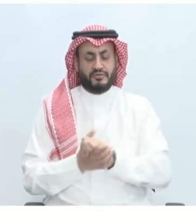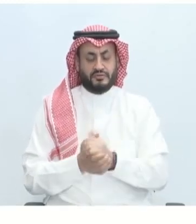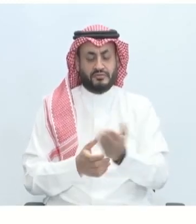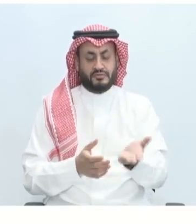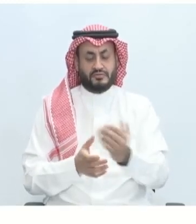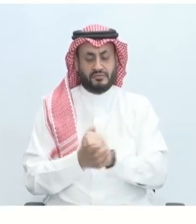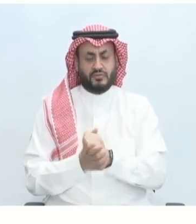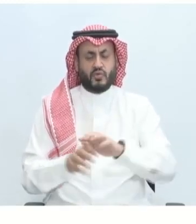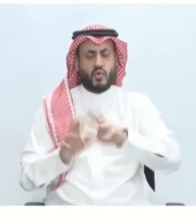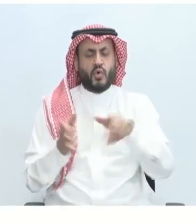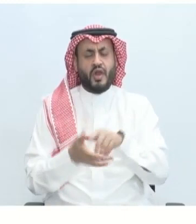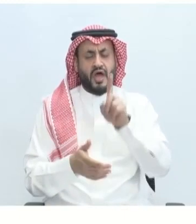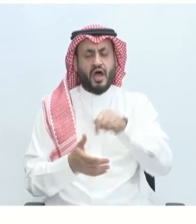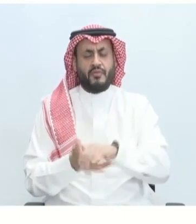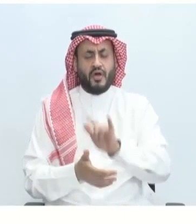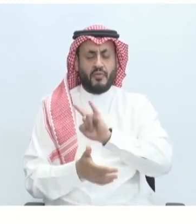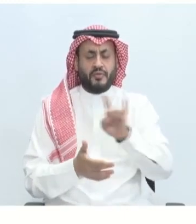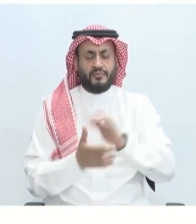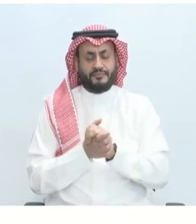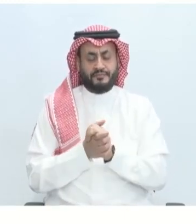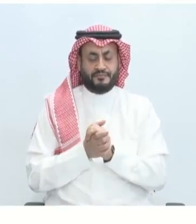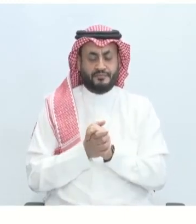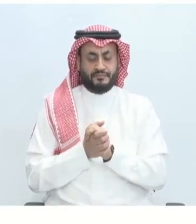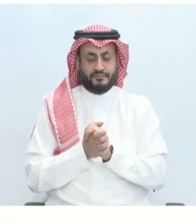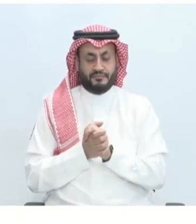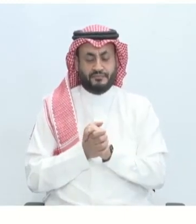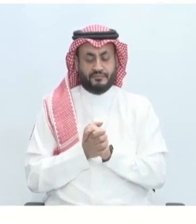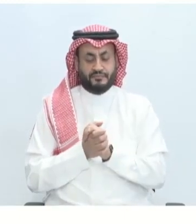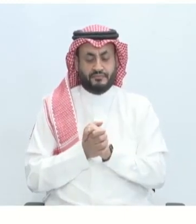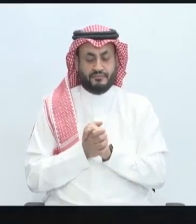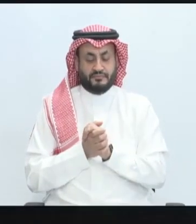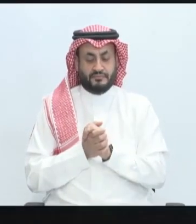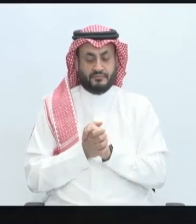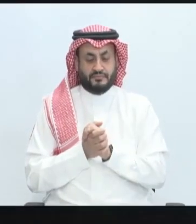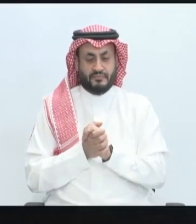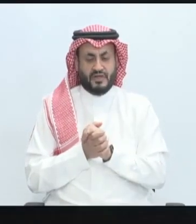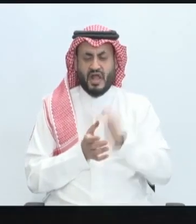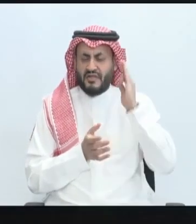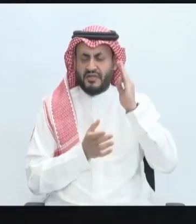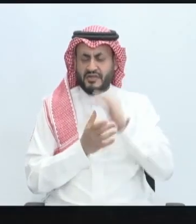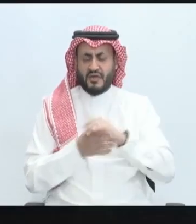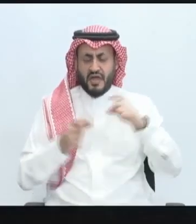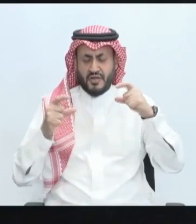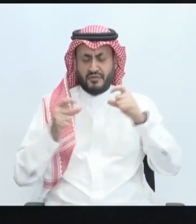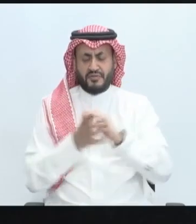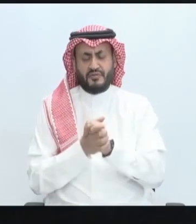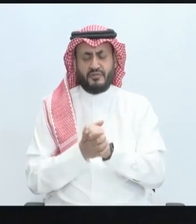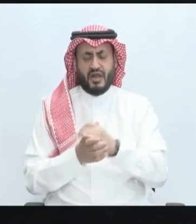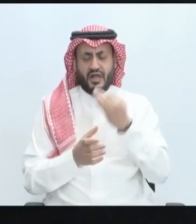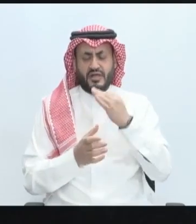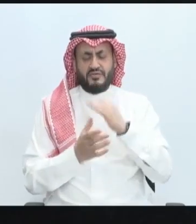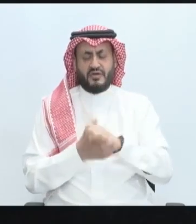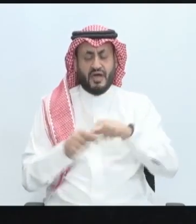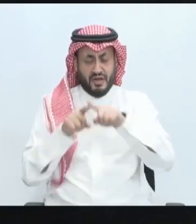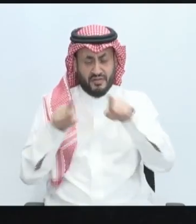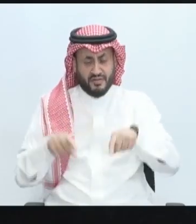ورسوله صلى الله عليه وسلم في كل امر ونهي فحين ما اسمع ايه او اسمع بحديث